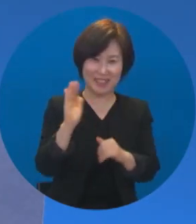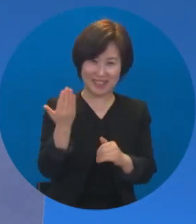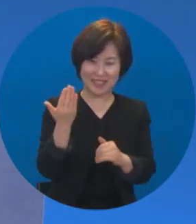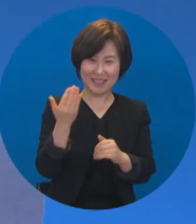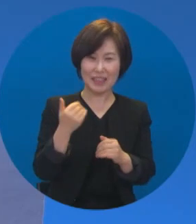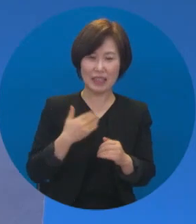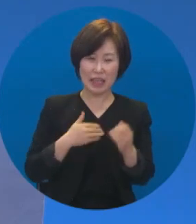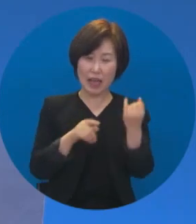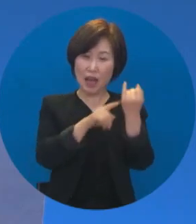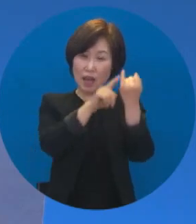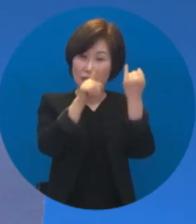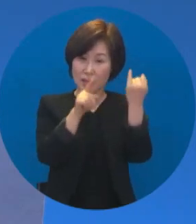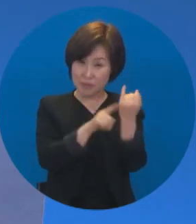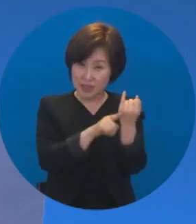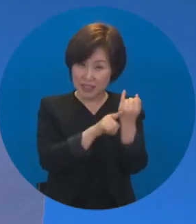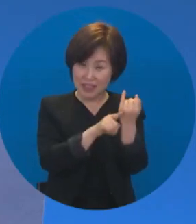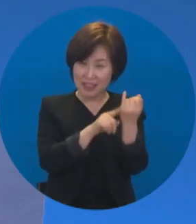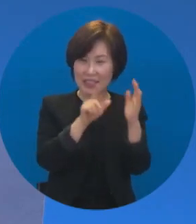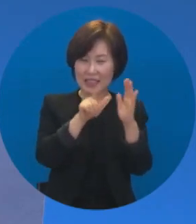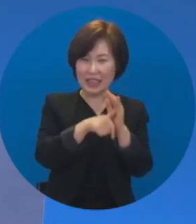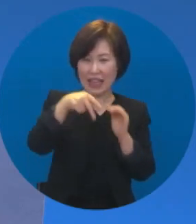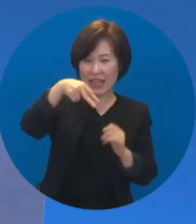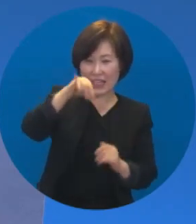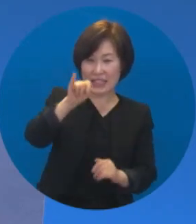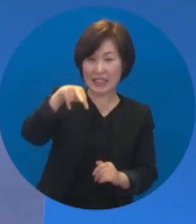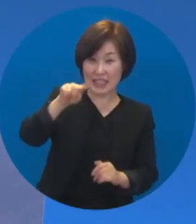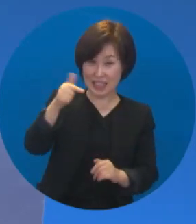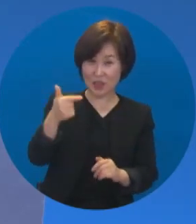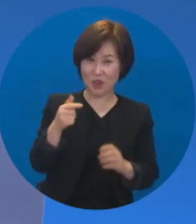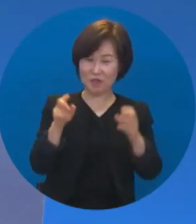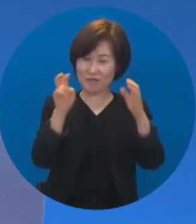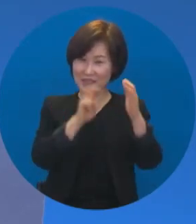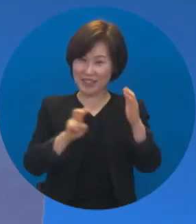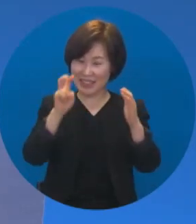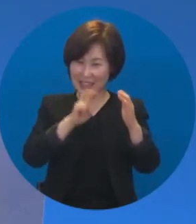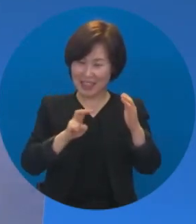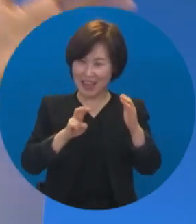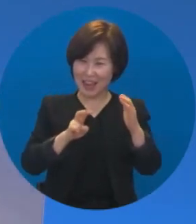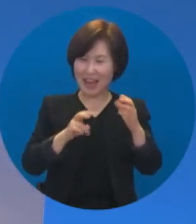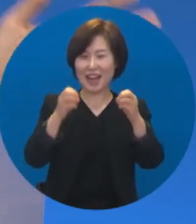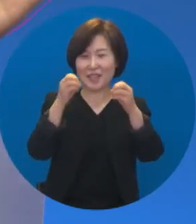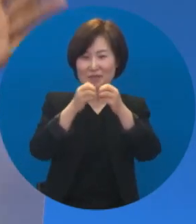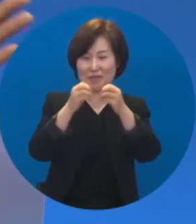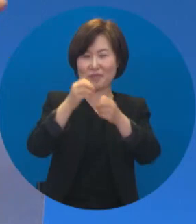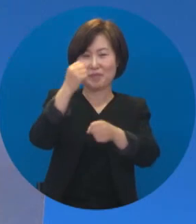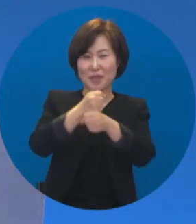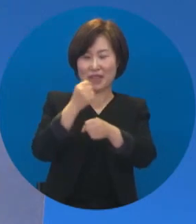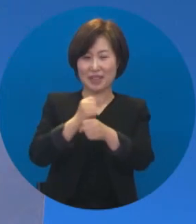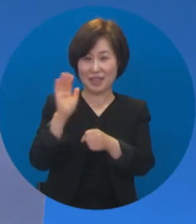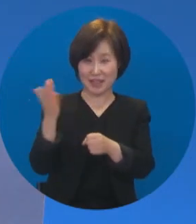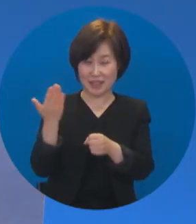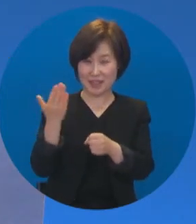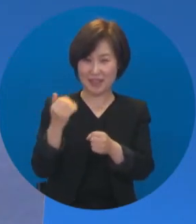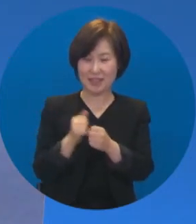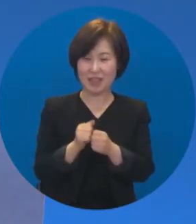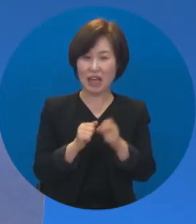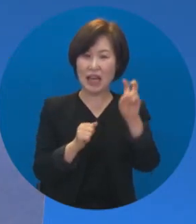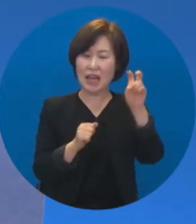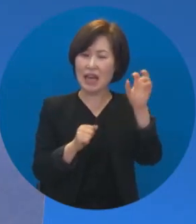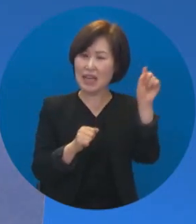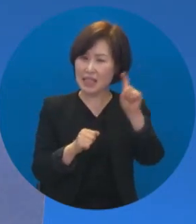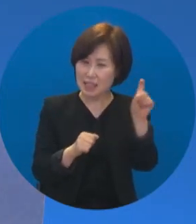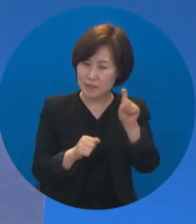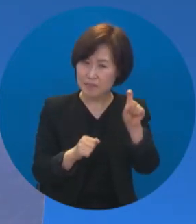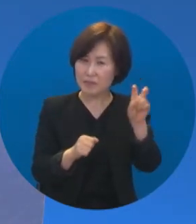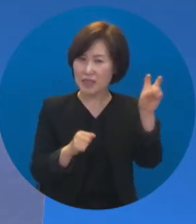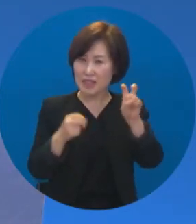임신했을 때 이 시선이라는 곡을 작곡했거든요. 사실 이 곡은 제가 10대, 20대 때 하나님만 바라봤었어야